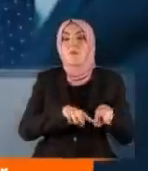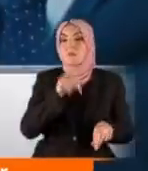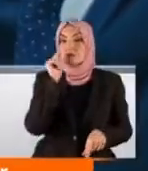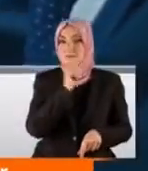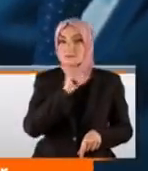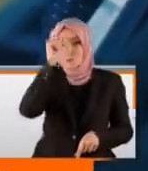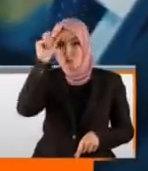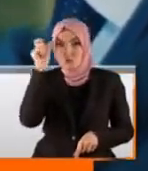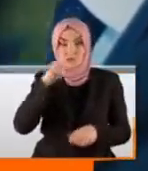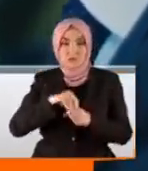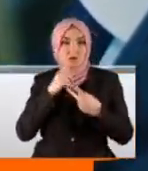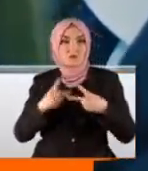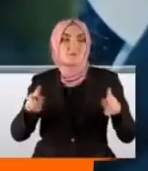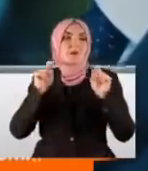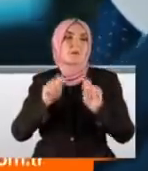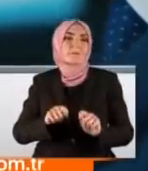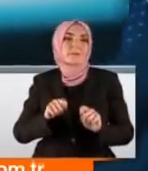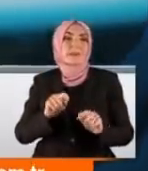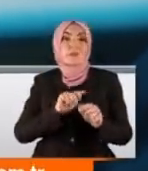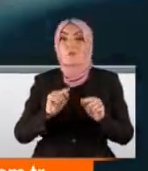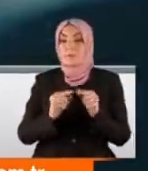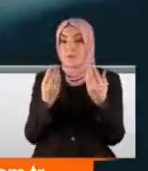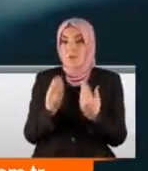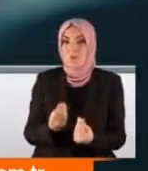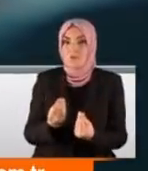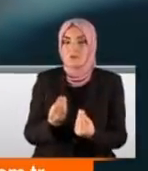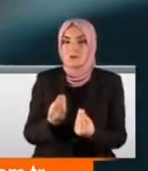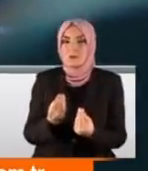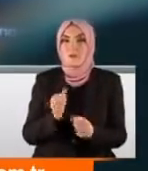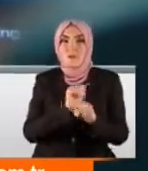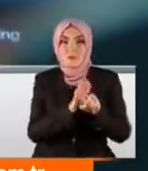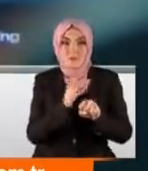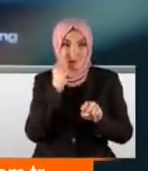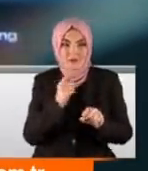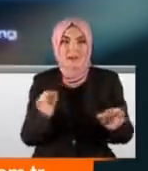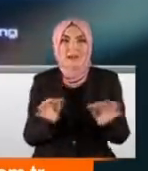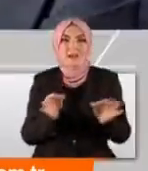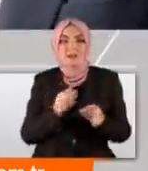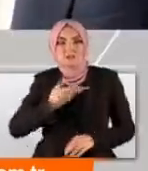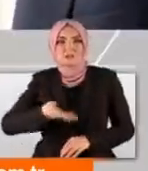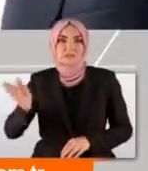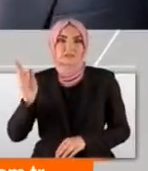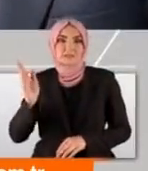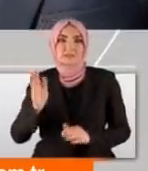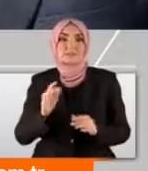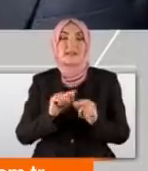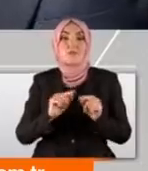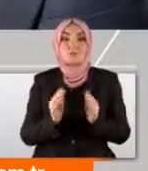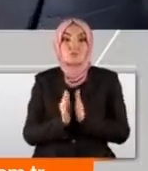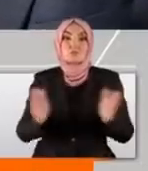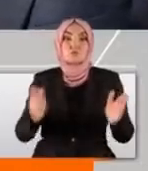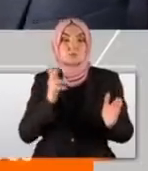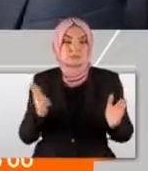Banka Türkiye için ekonomik olarak salgından erken çıkıp üretimde büyümeye hızlı dönüş yapacak dedi. JP Morgan'ın bu açıklaması